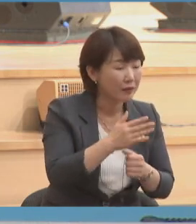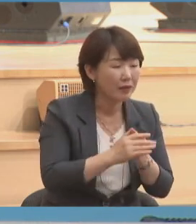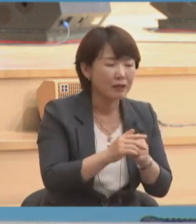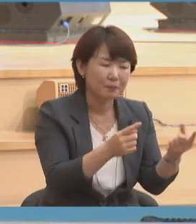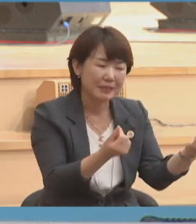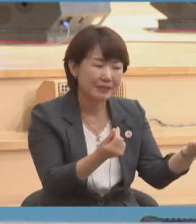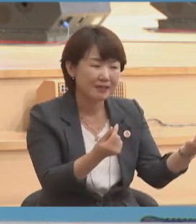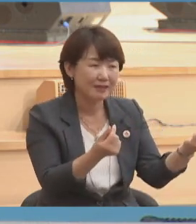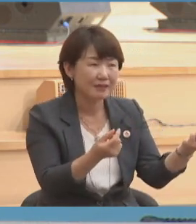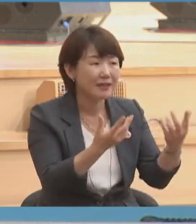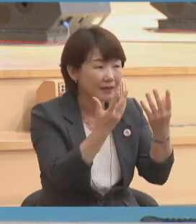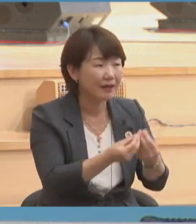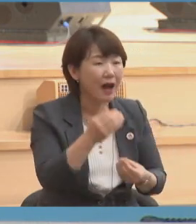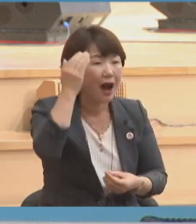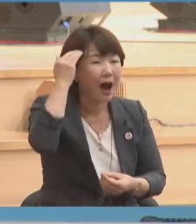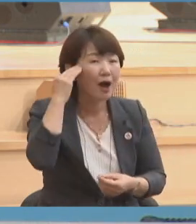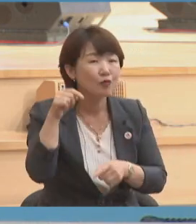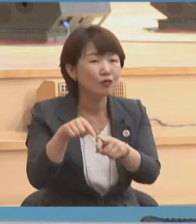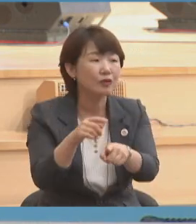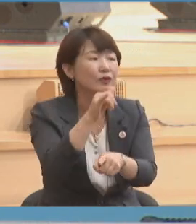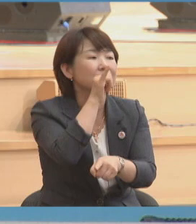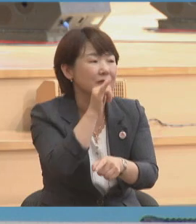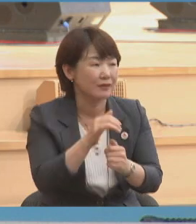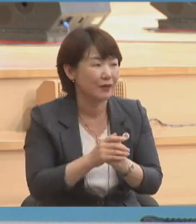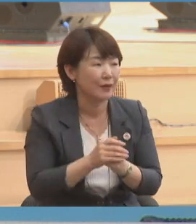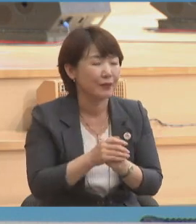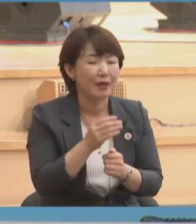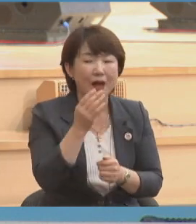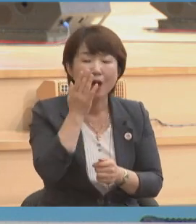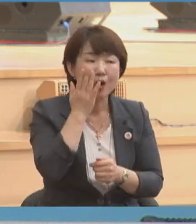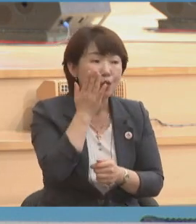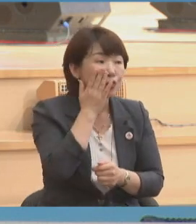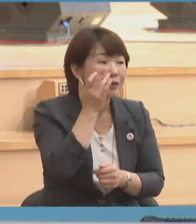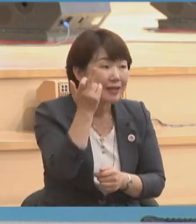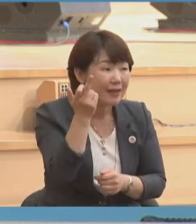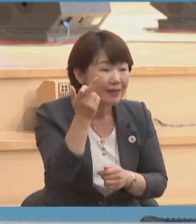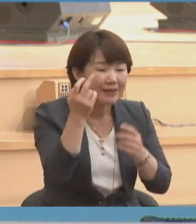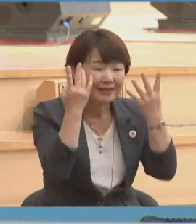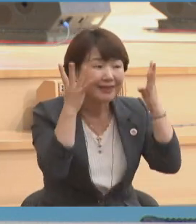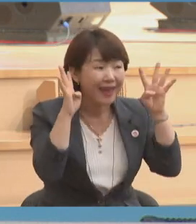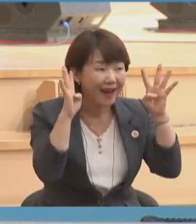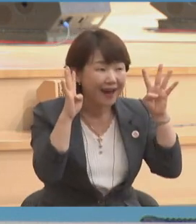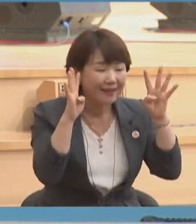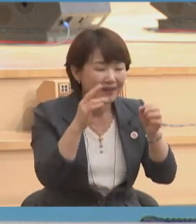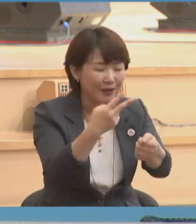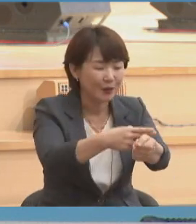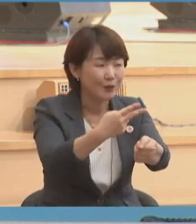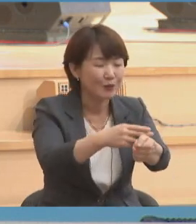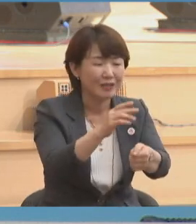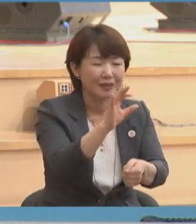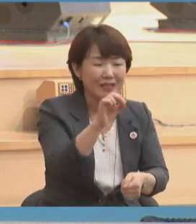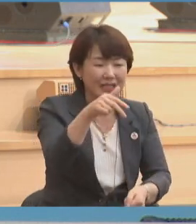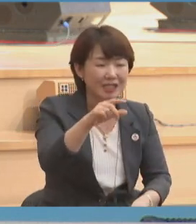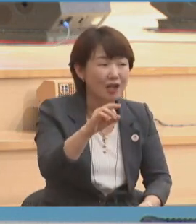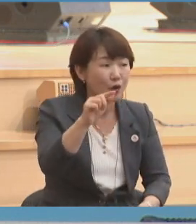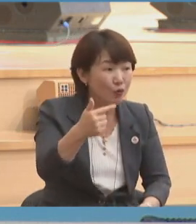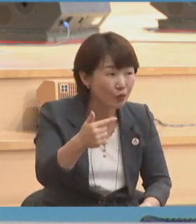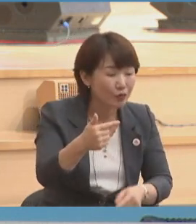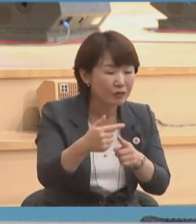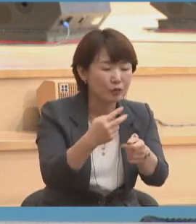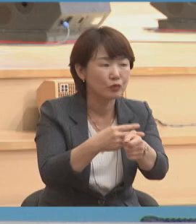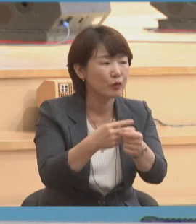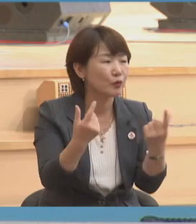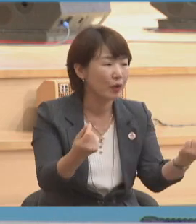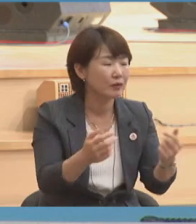있죠. 한국에도 있었어요. 울산대 이정훈 교수. 자신의